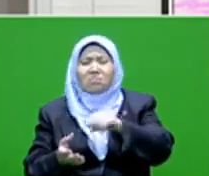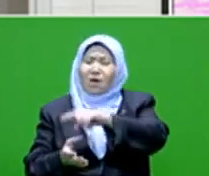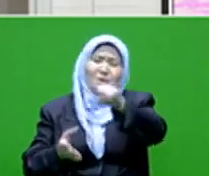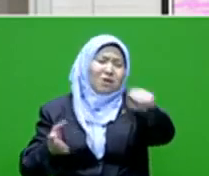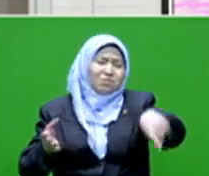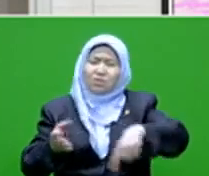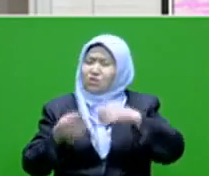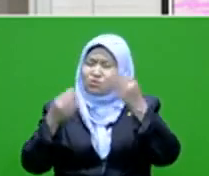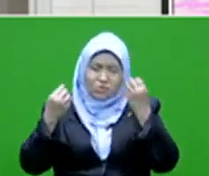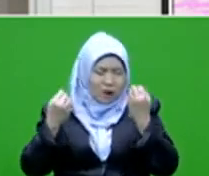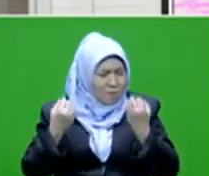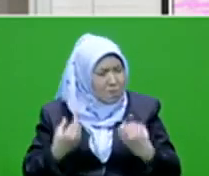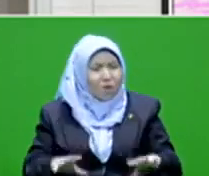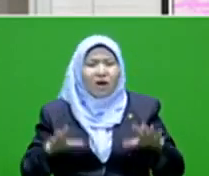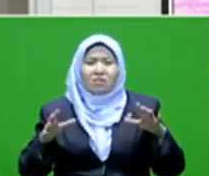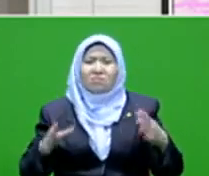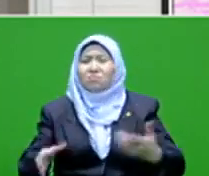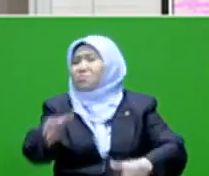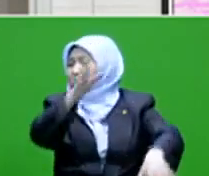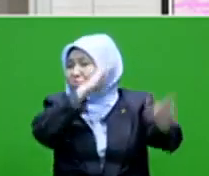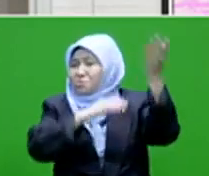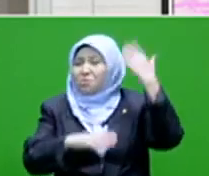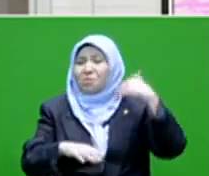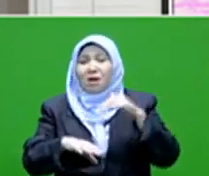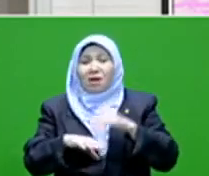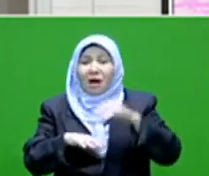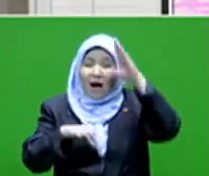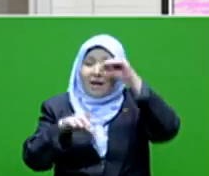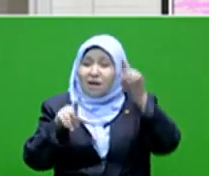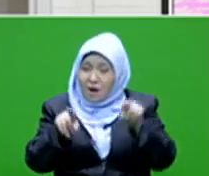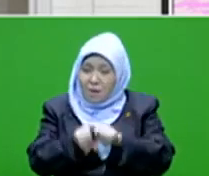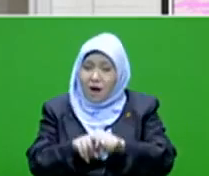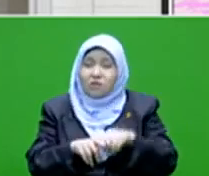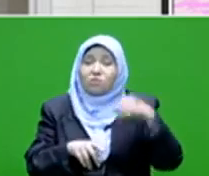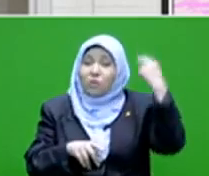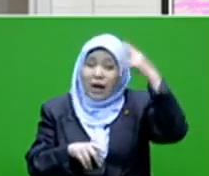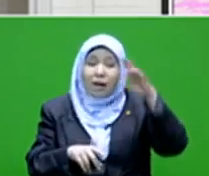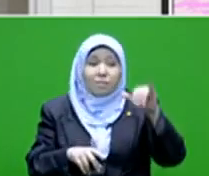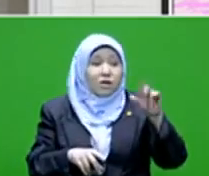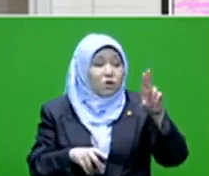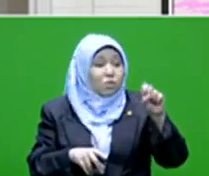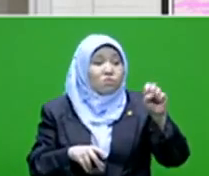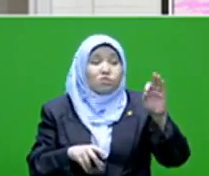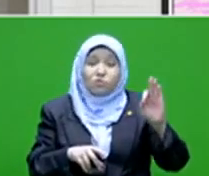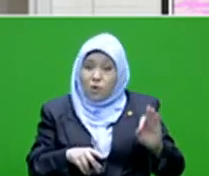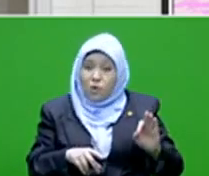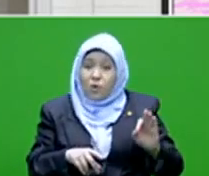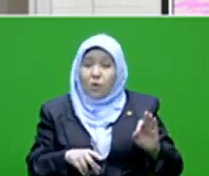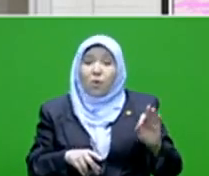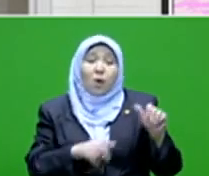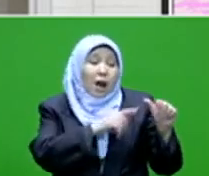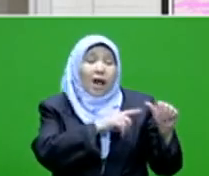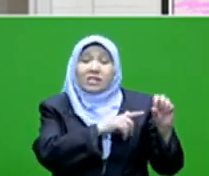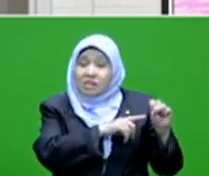buat sesuatu kepada saudaranya iaitu Nabi Yusuf alaihi salam. Jadi di sini